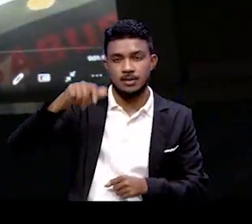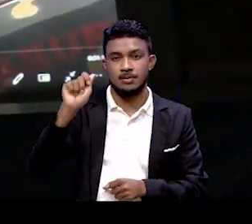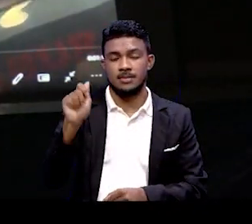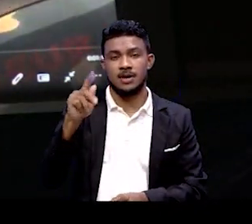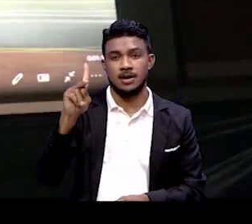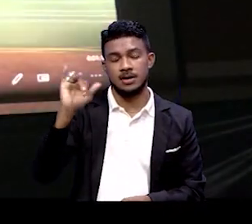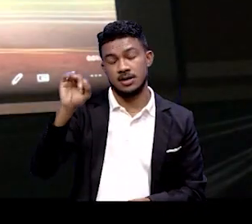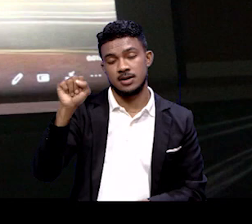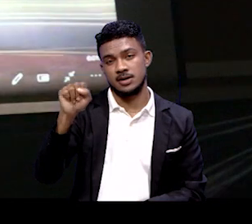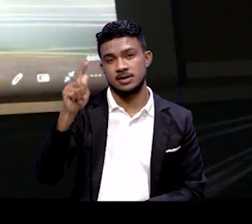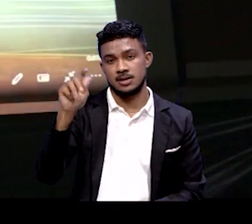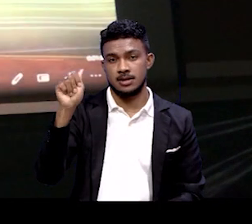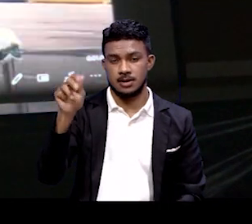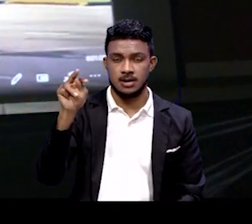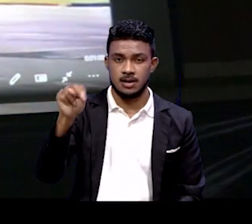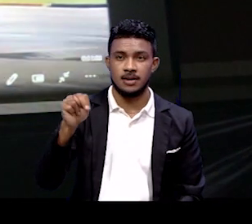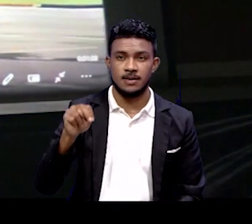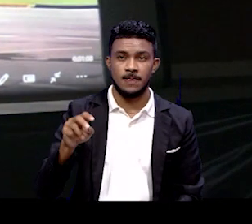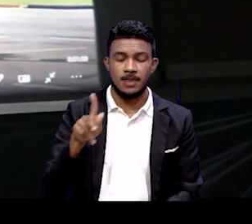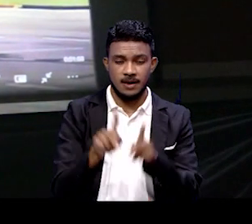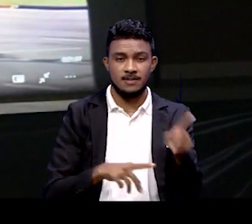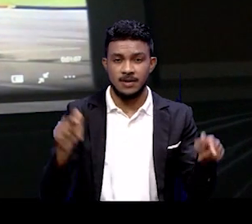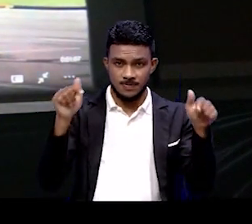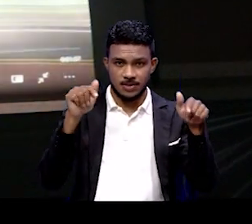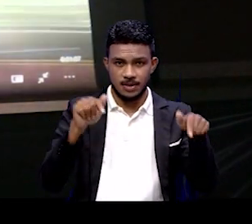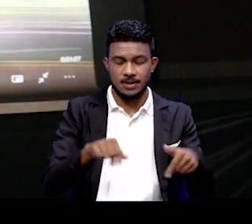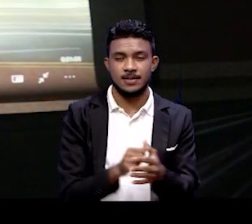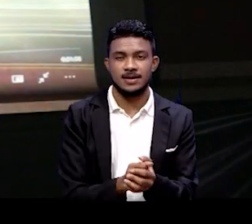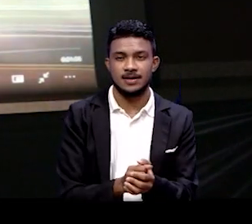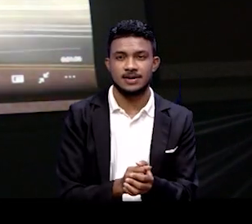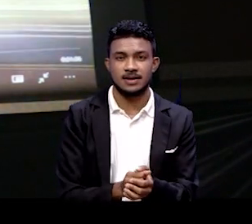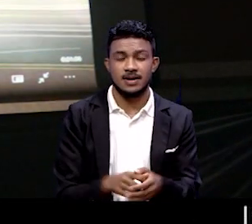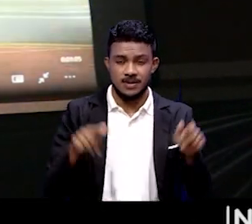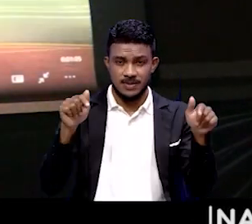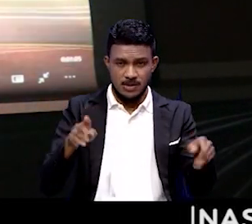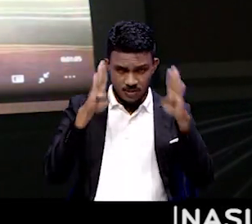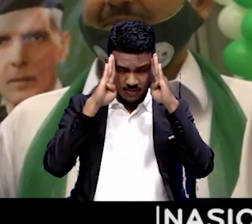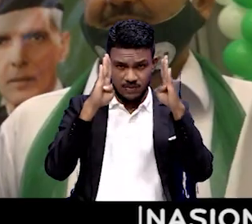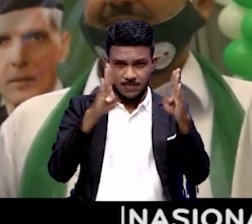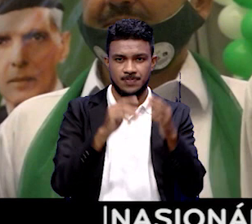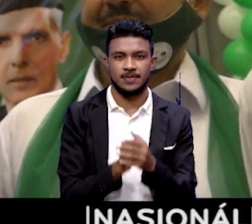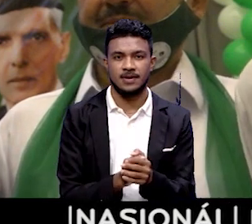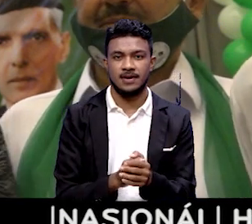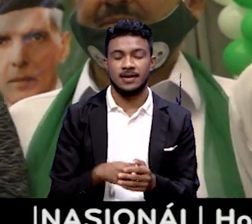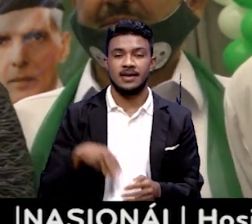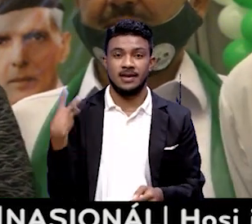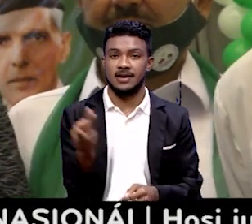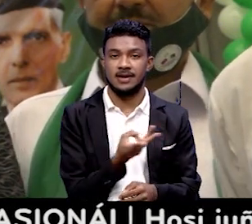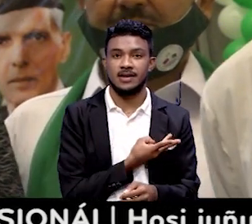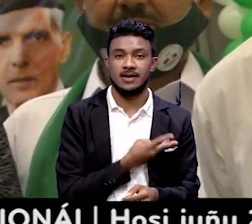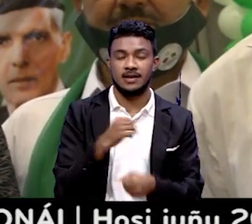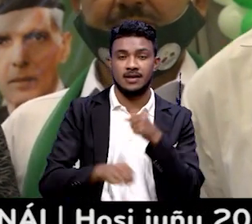Pakistan di sini, itu tailor, jahit pakaian, fashion designer. Itu kita setiap